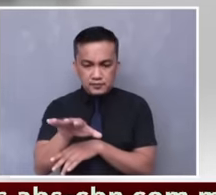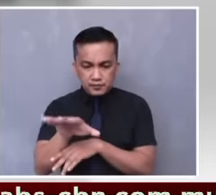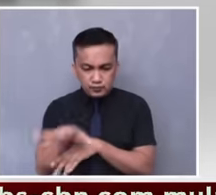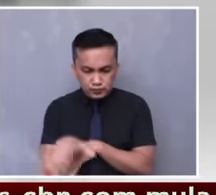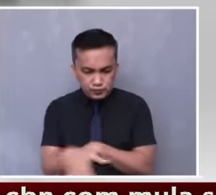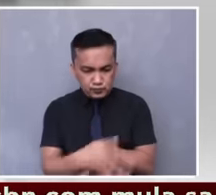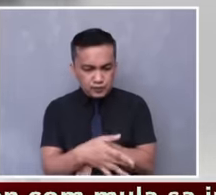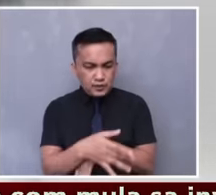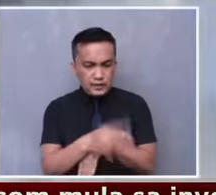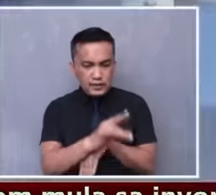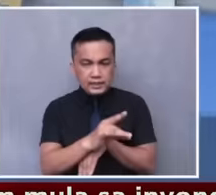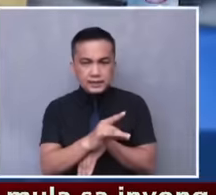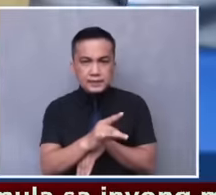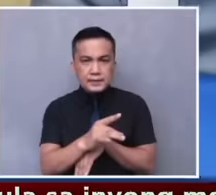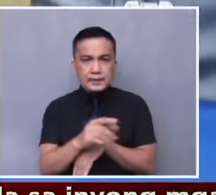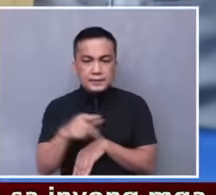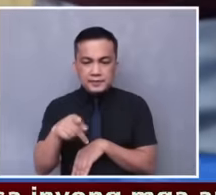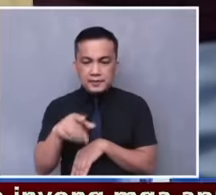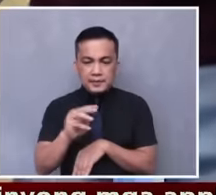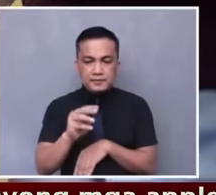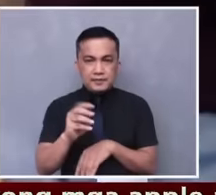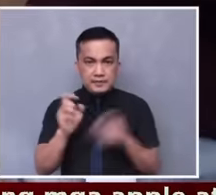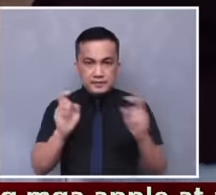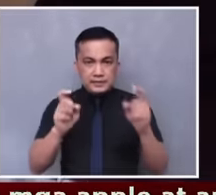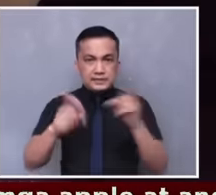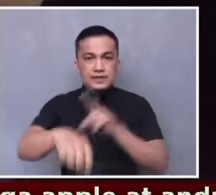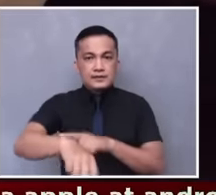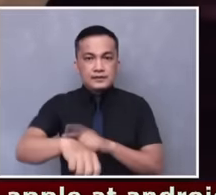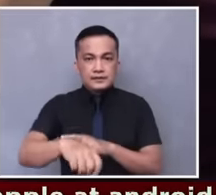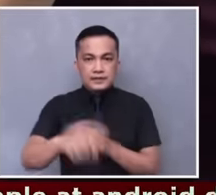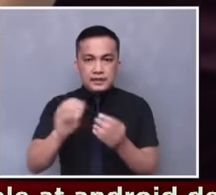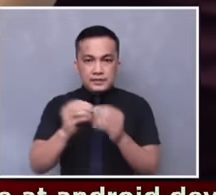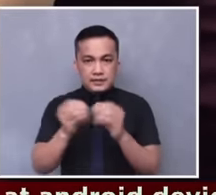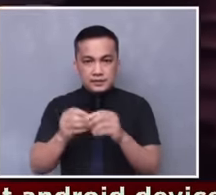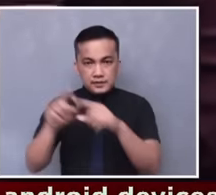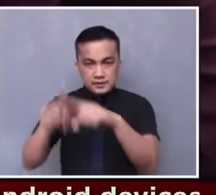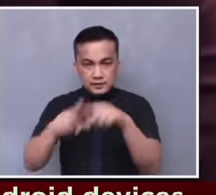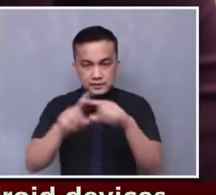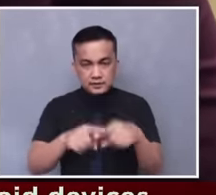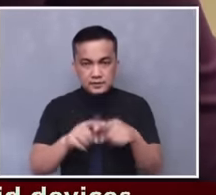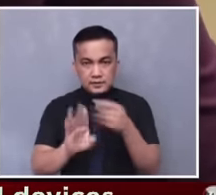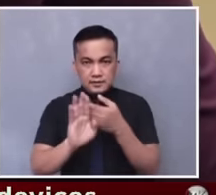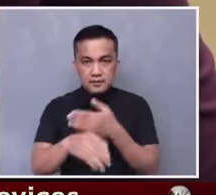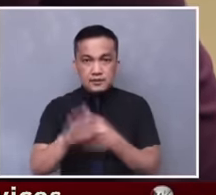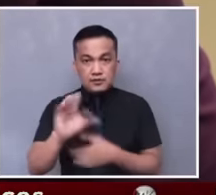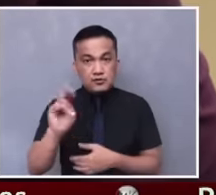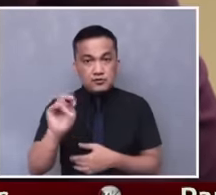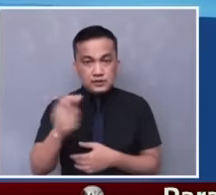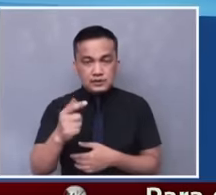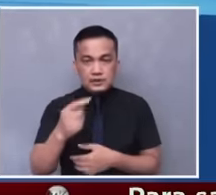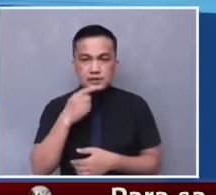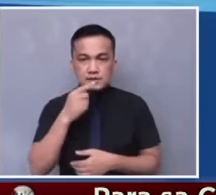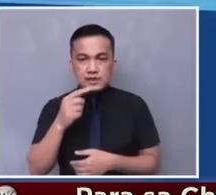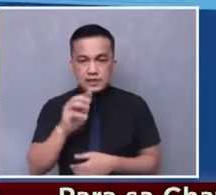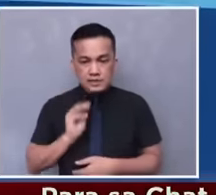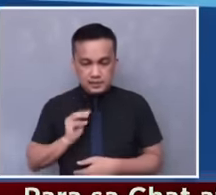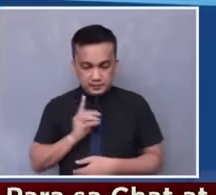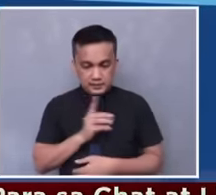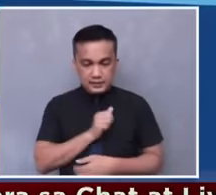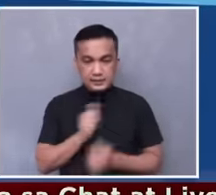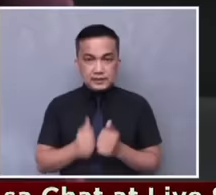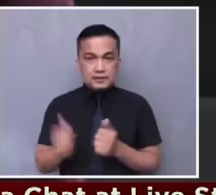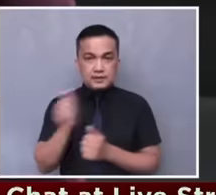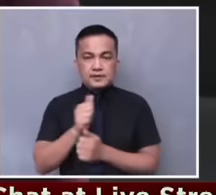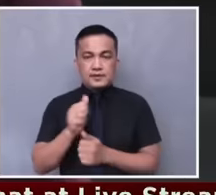na PM rush hour. Numero ang pinagbasehan ng pagbabalik sa coding, sabi ni MMDA Chairman Benher